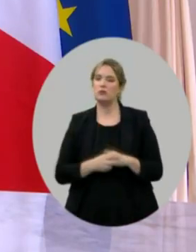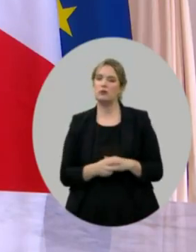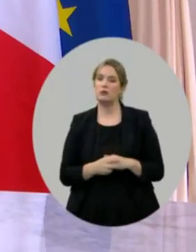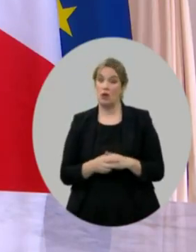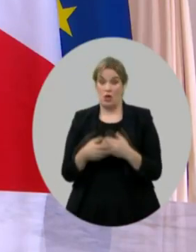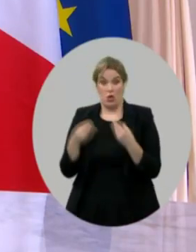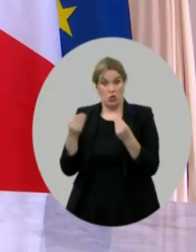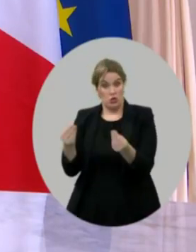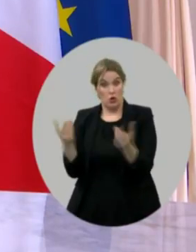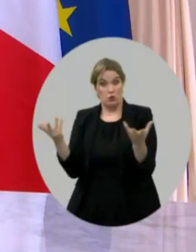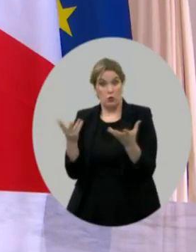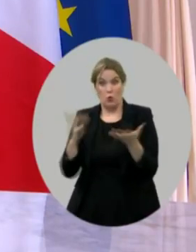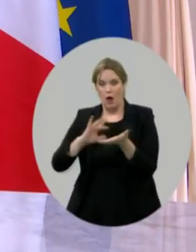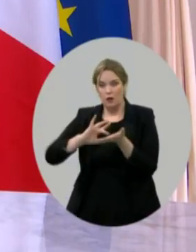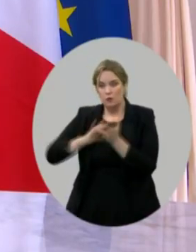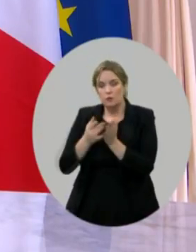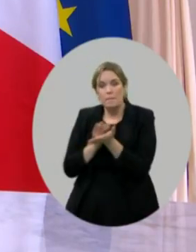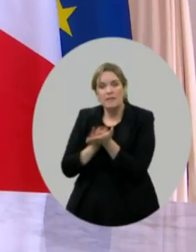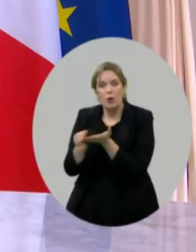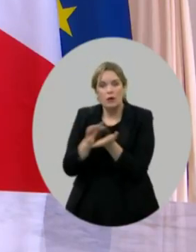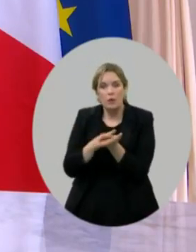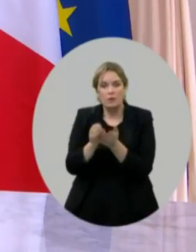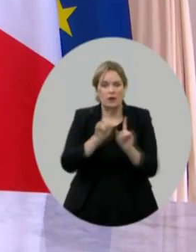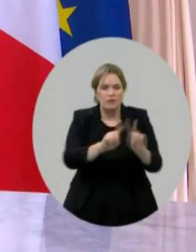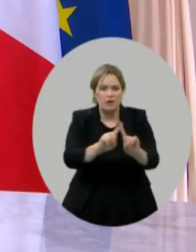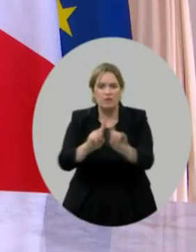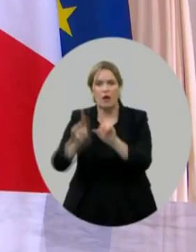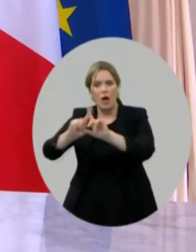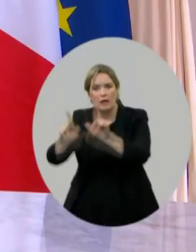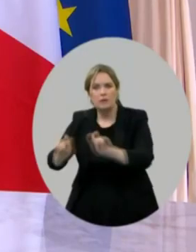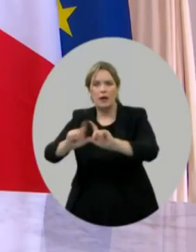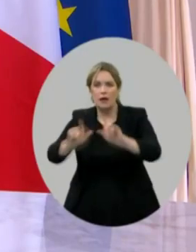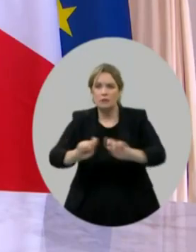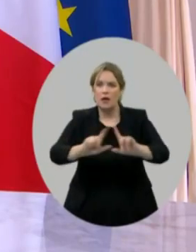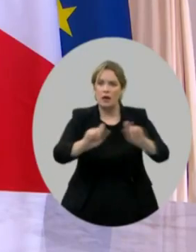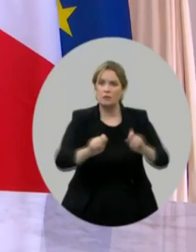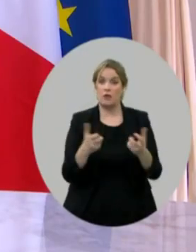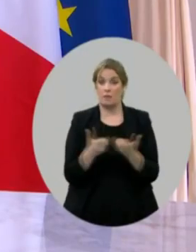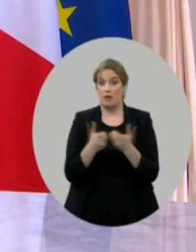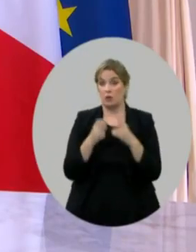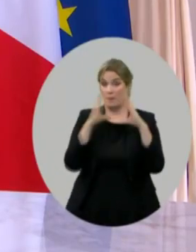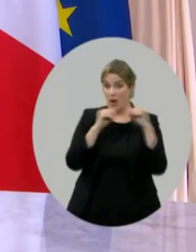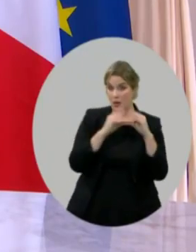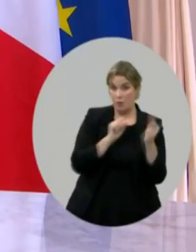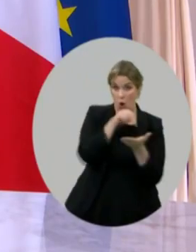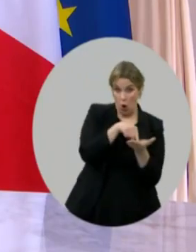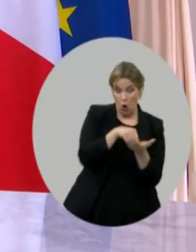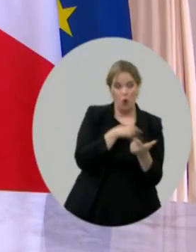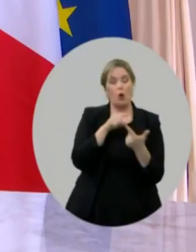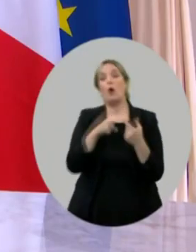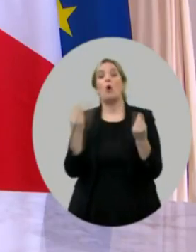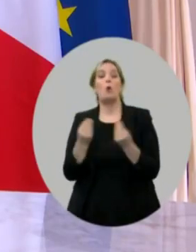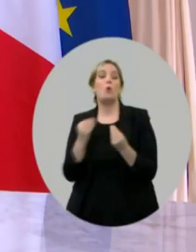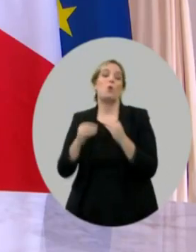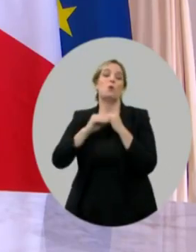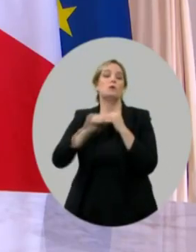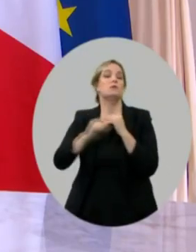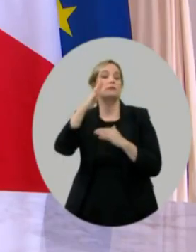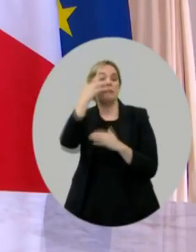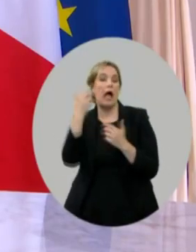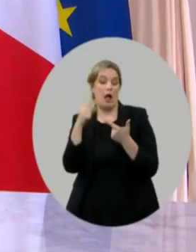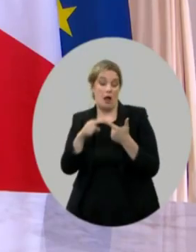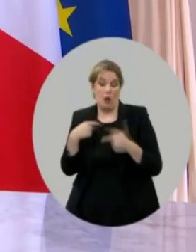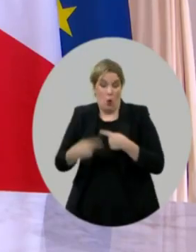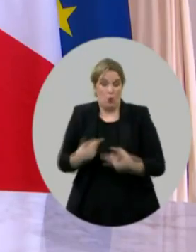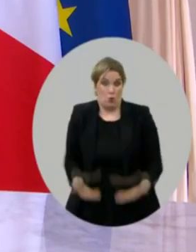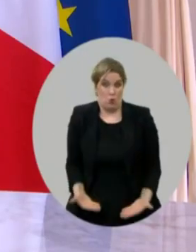et assurer le respect de toutes les minorités. C'est ce que nous avons fait au Liban, c'est ce que nous faisons aujourd'hui au Sahel et ce que